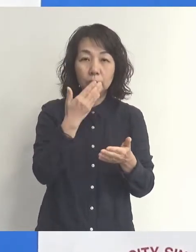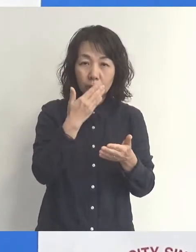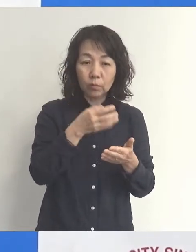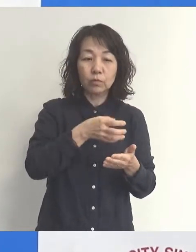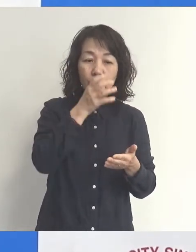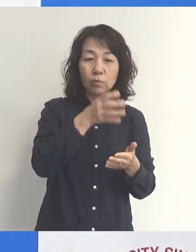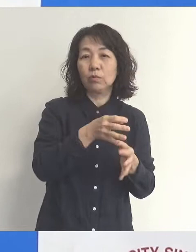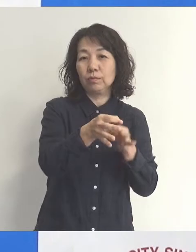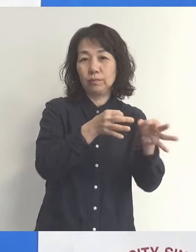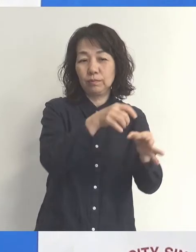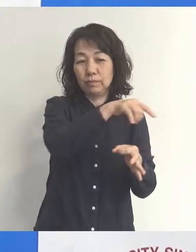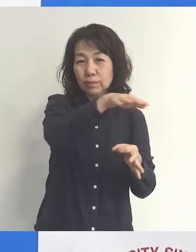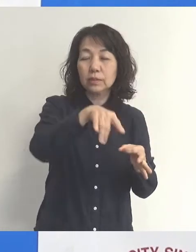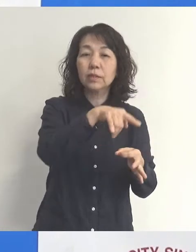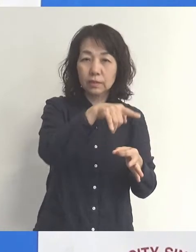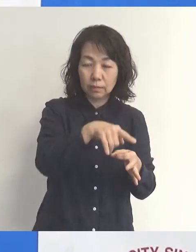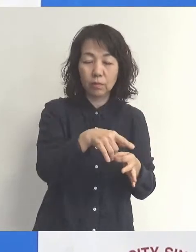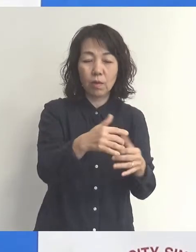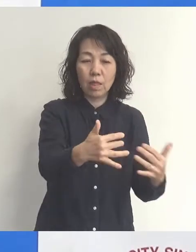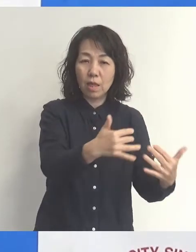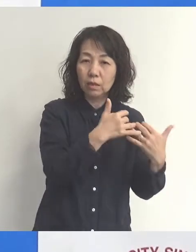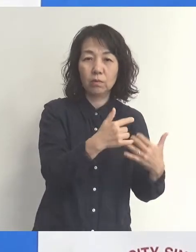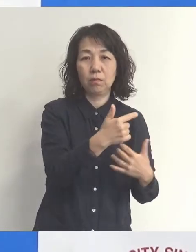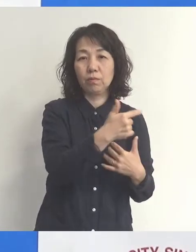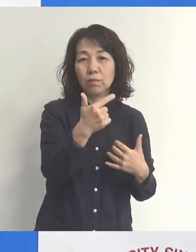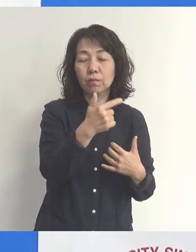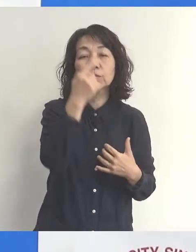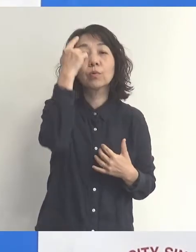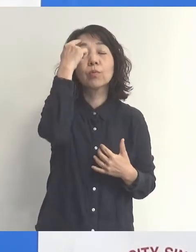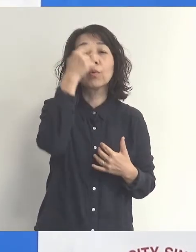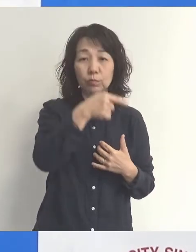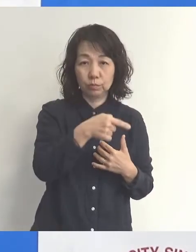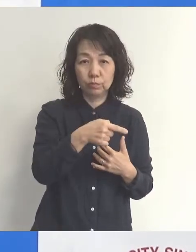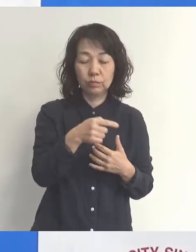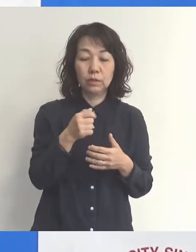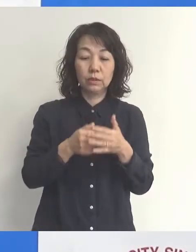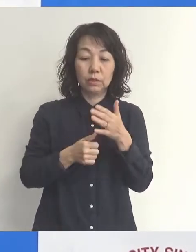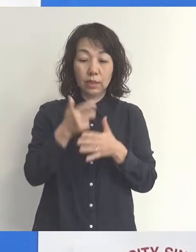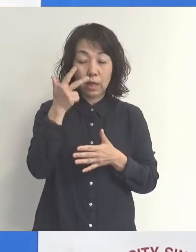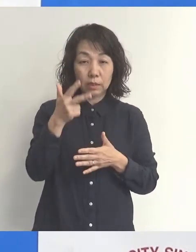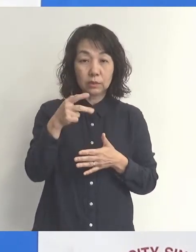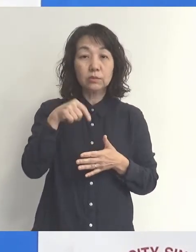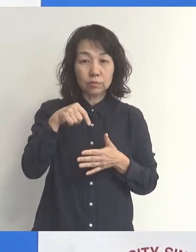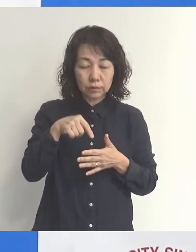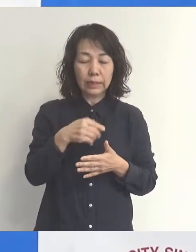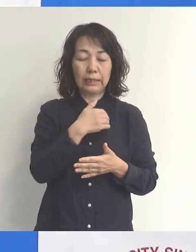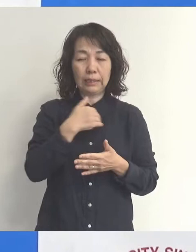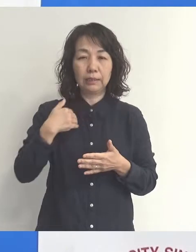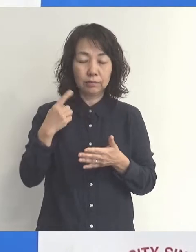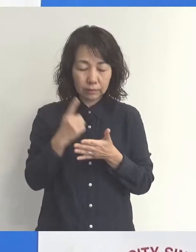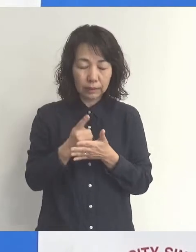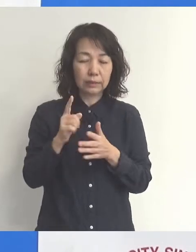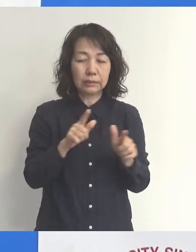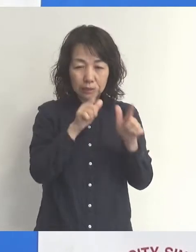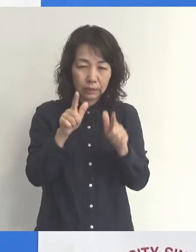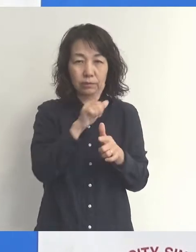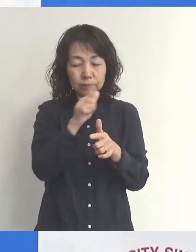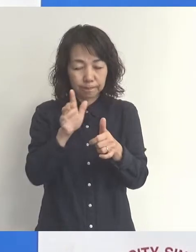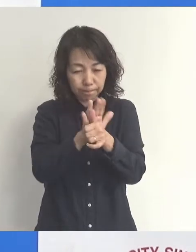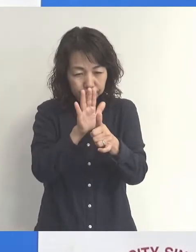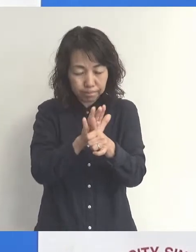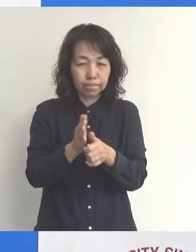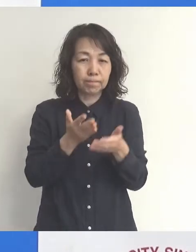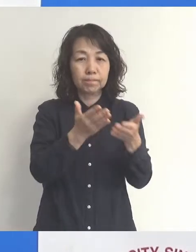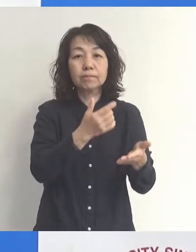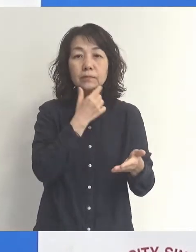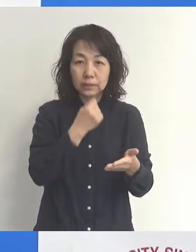の皆様にも多大なる影響が出ています。本市としてもできる限りの支援を行い、事業者の